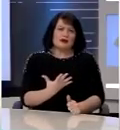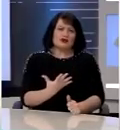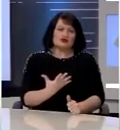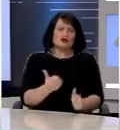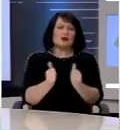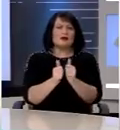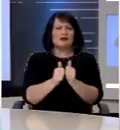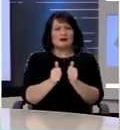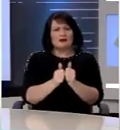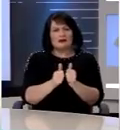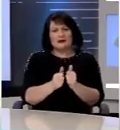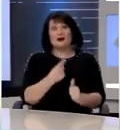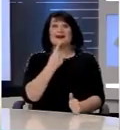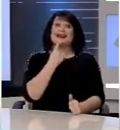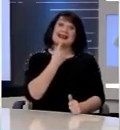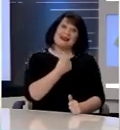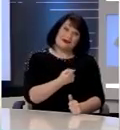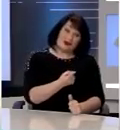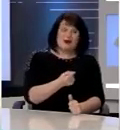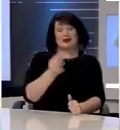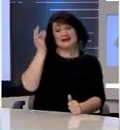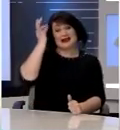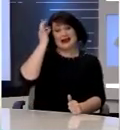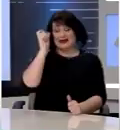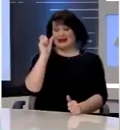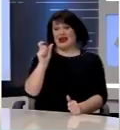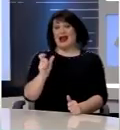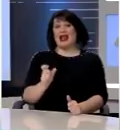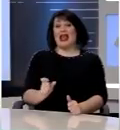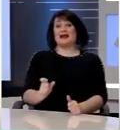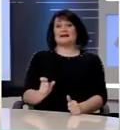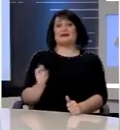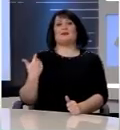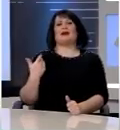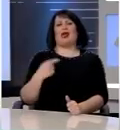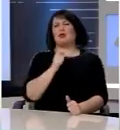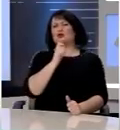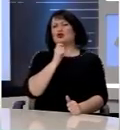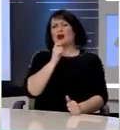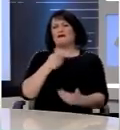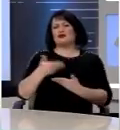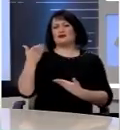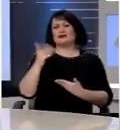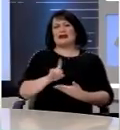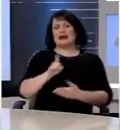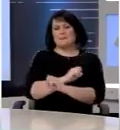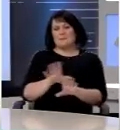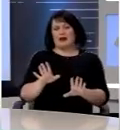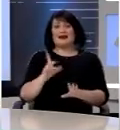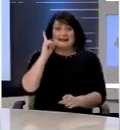και γι' αυτό είπατε γαλιστή το μοταμό, κύριε Στασούλα, όλα όσα έγραφε την Κυριακή. Που ξέρουμε τόσα